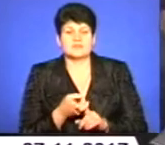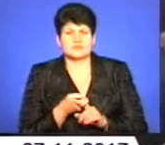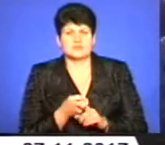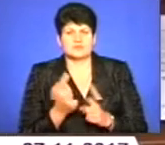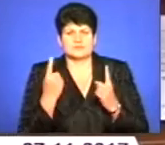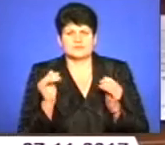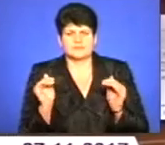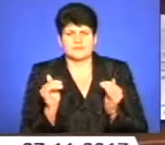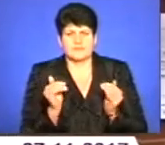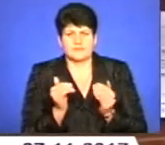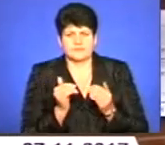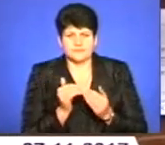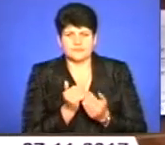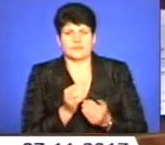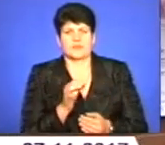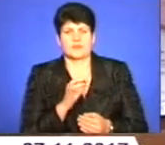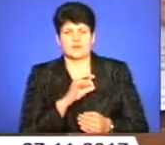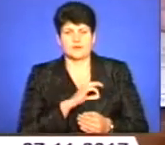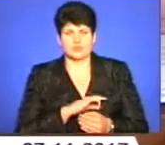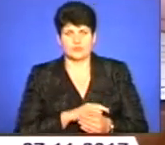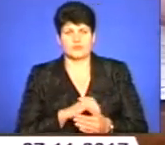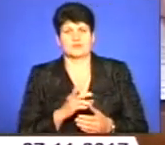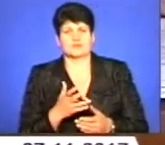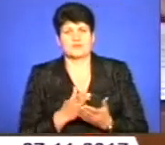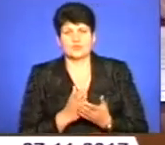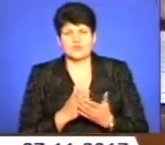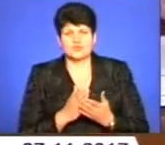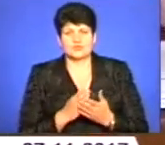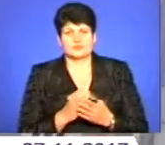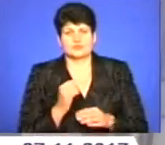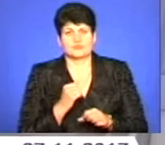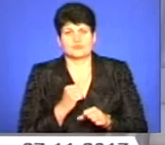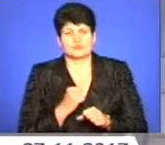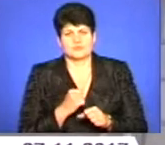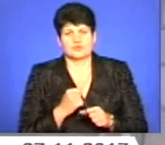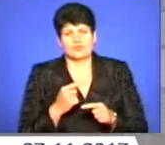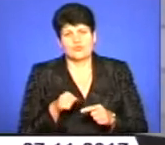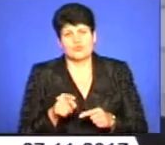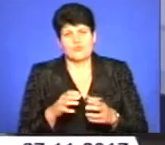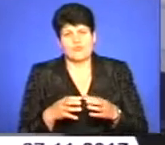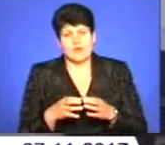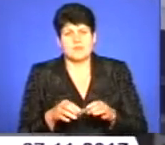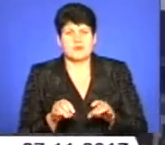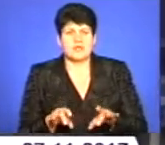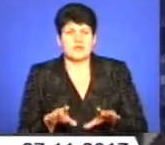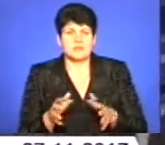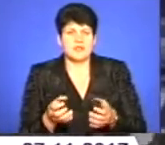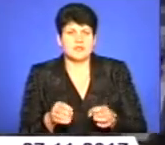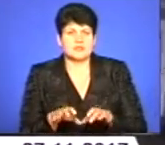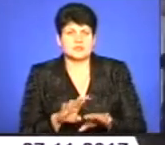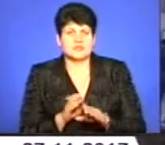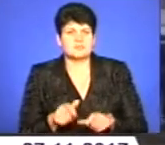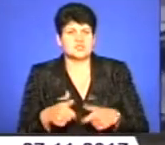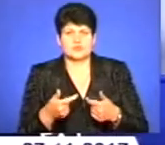зменшення попиту втрати оператора від телеграфних послуг становлять десятки мільйонів гривень. Тому компанія прийняла рішення більше не надавати